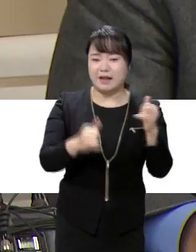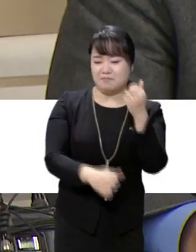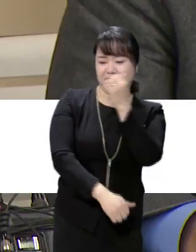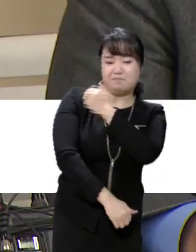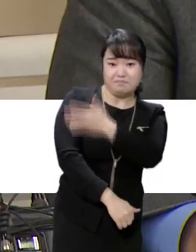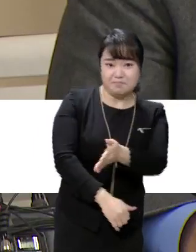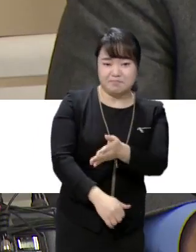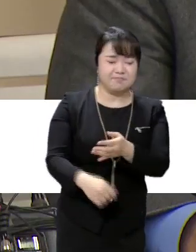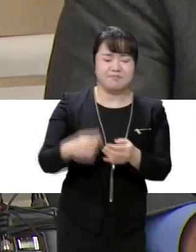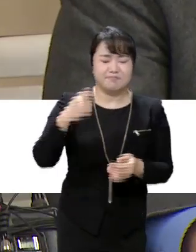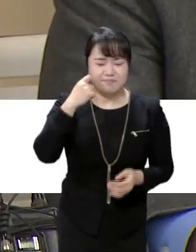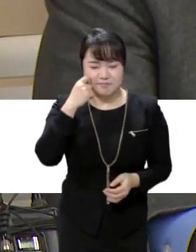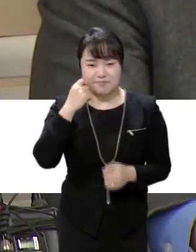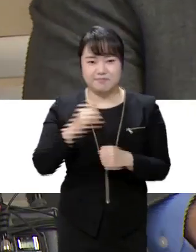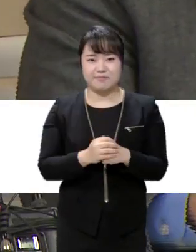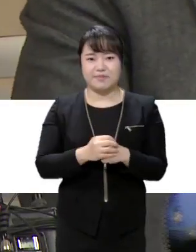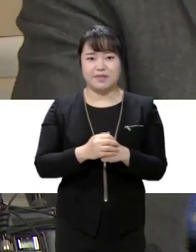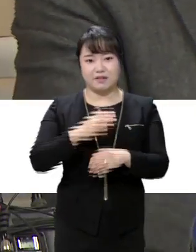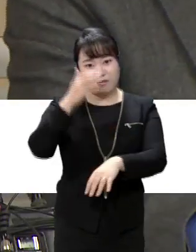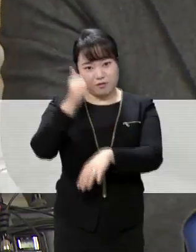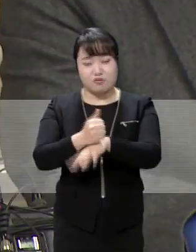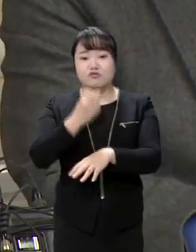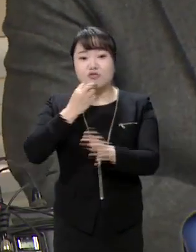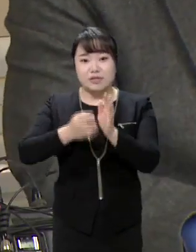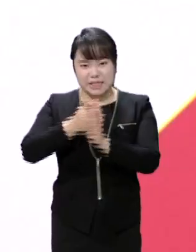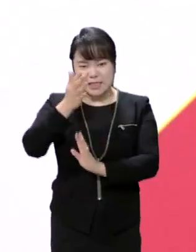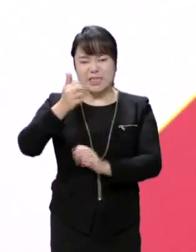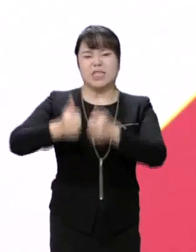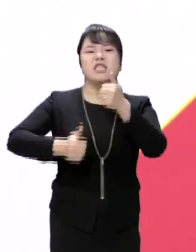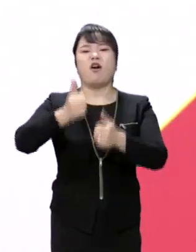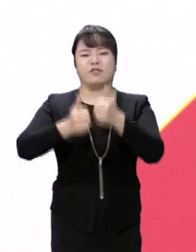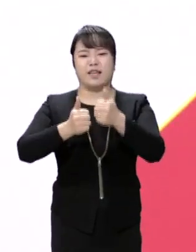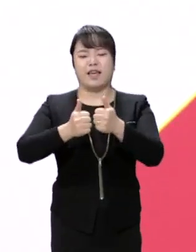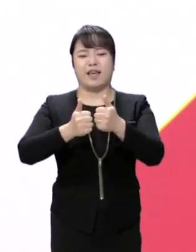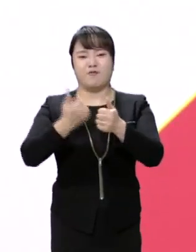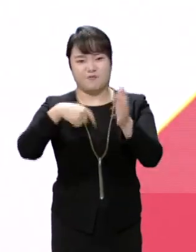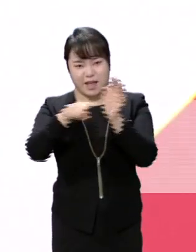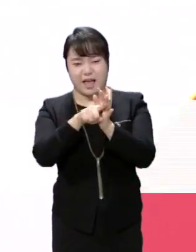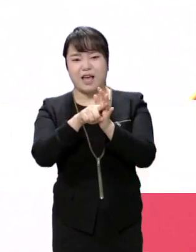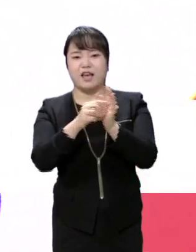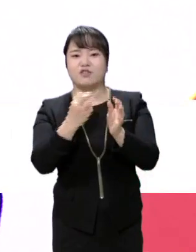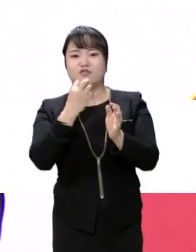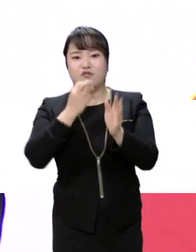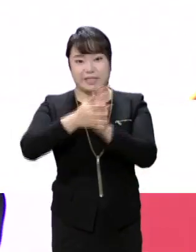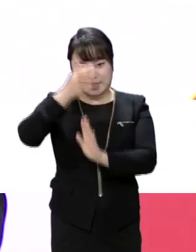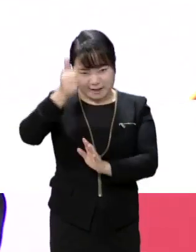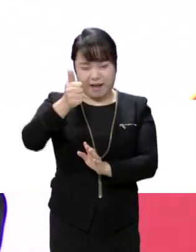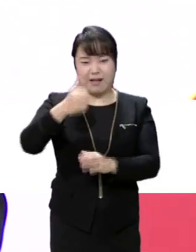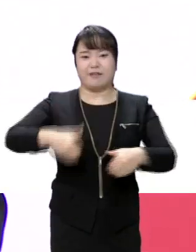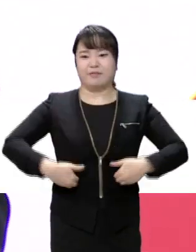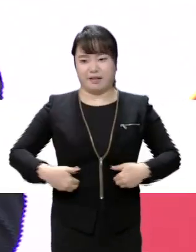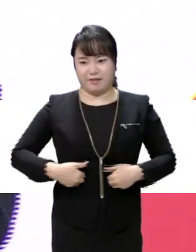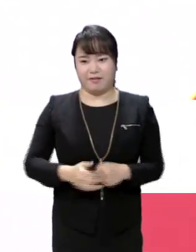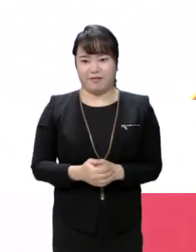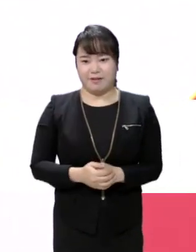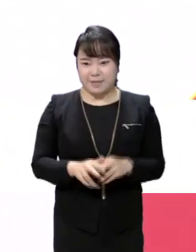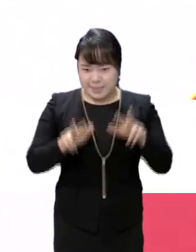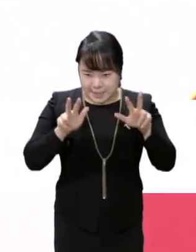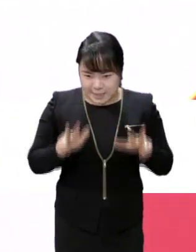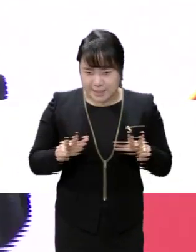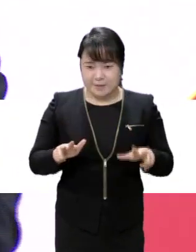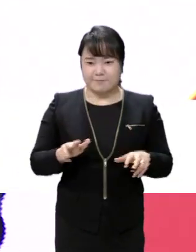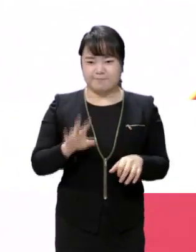그 정치 서울을 끝내 경제 시장이 필요합니다 이제는 5주 숨을 있으면